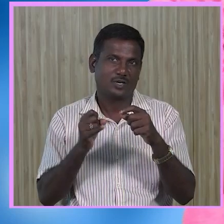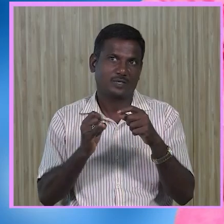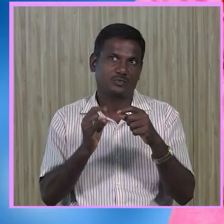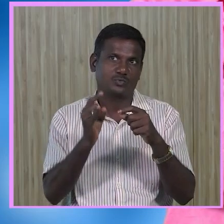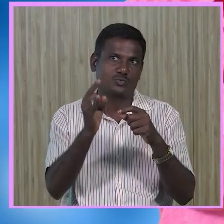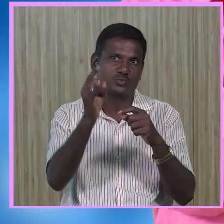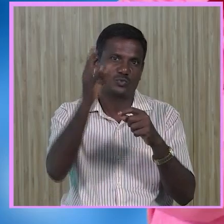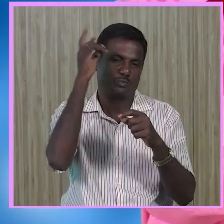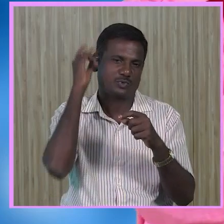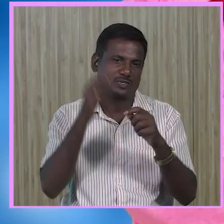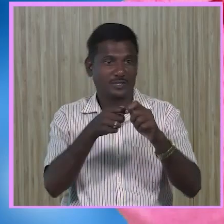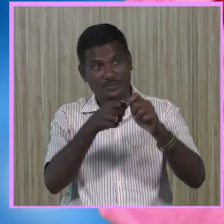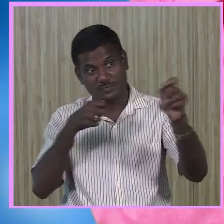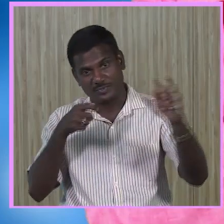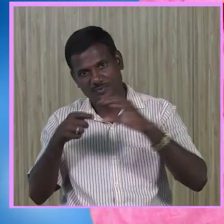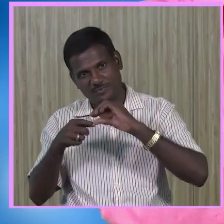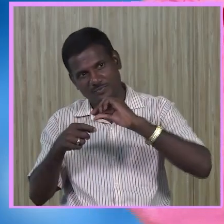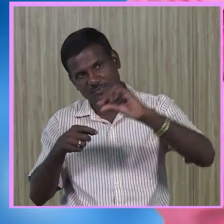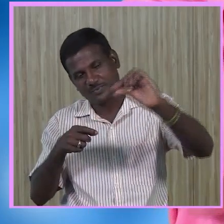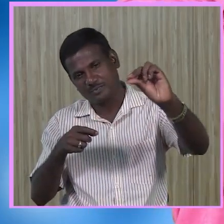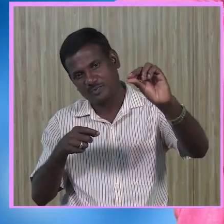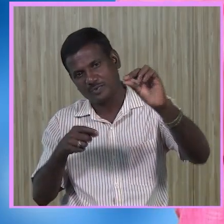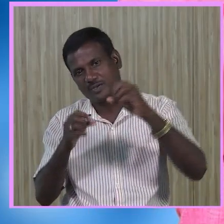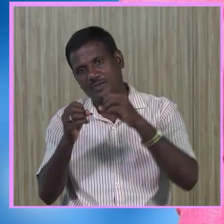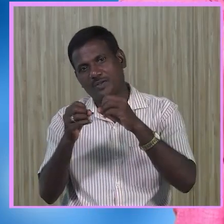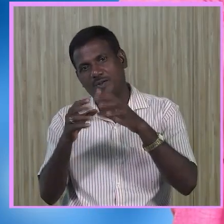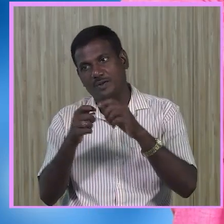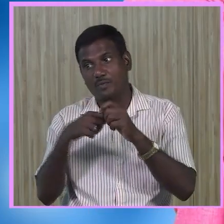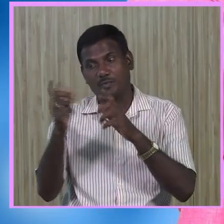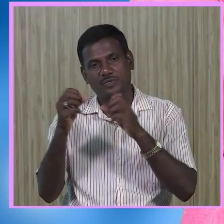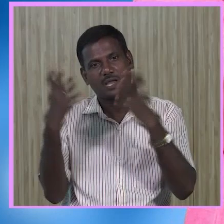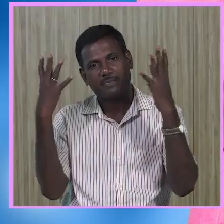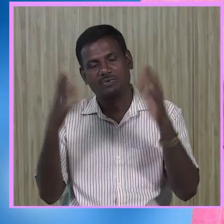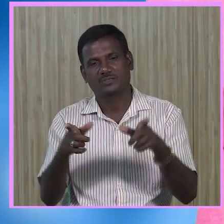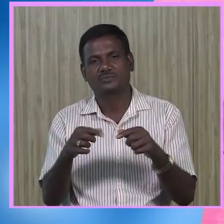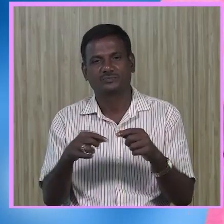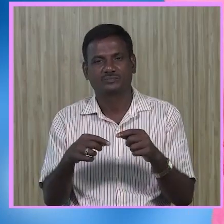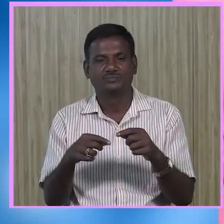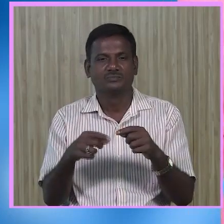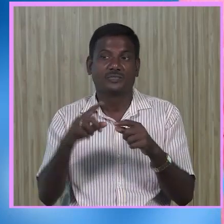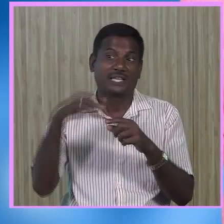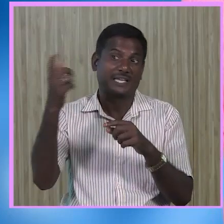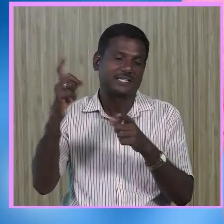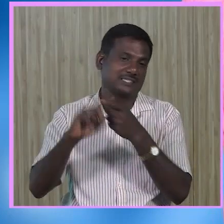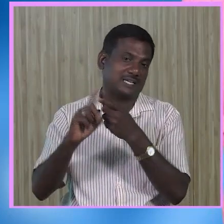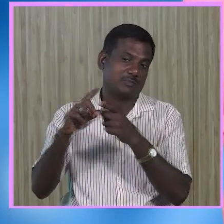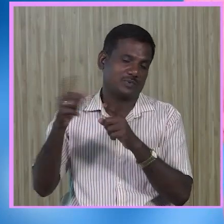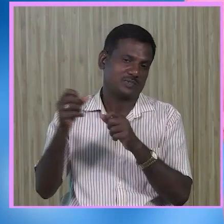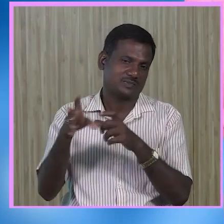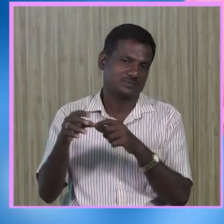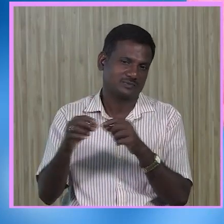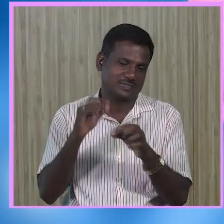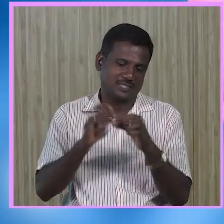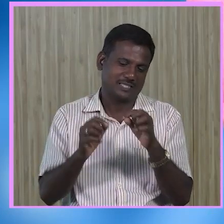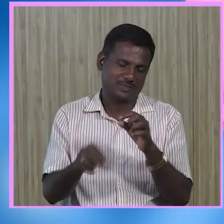ராக்கெட் மாதிரி இந்த வெடிமருந்து அம்போடு சேர்ந்து போய் எதிரிகள் படையில் விழும். அப்போ எதிரிகள் படையில் விழுந்து இங்கே